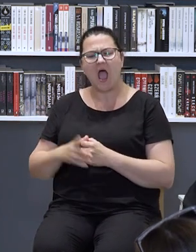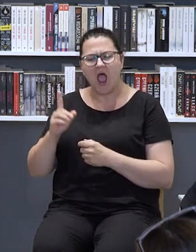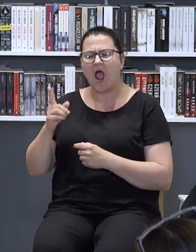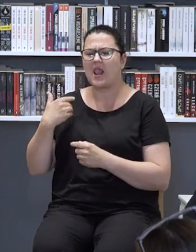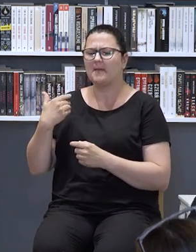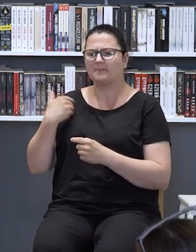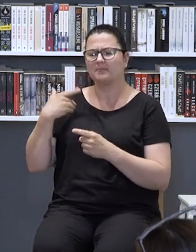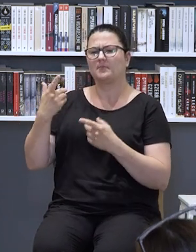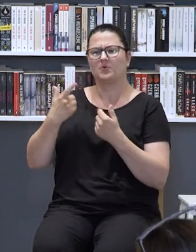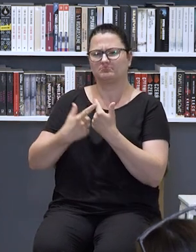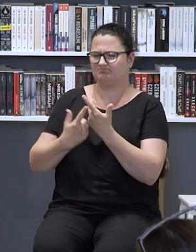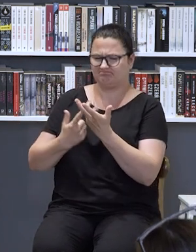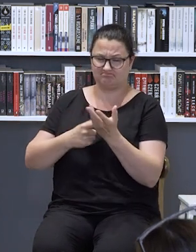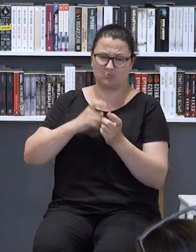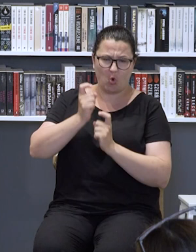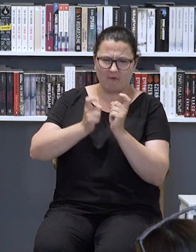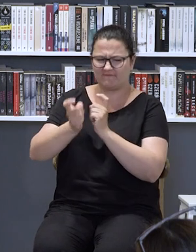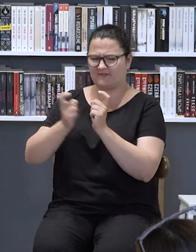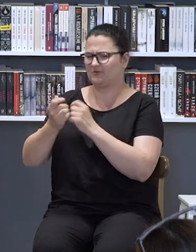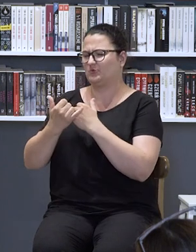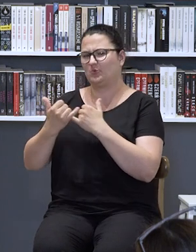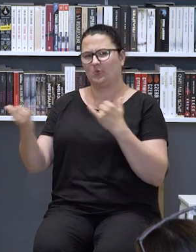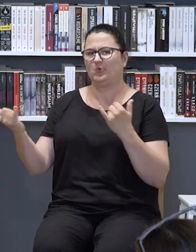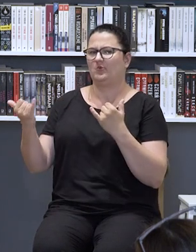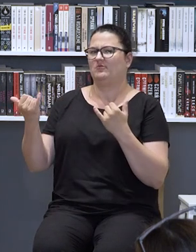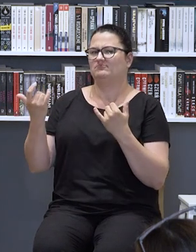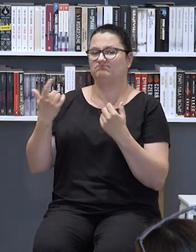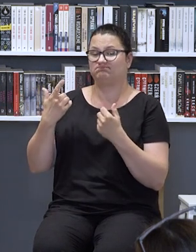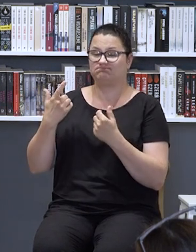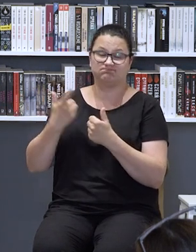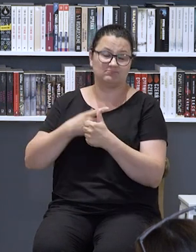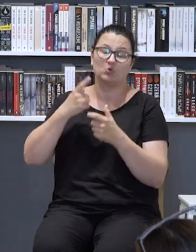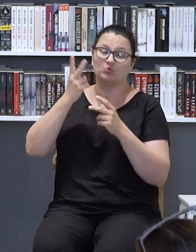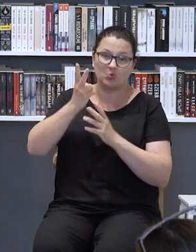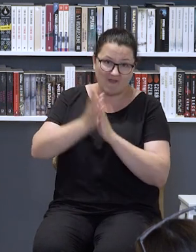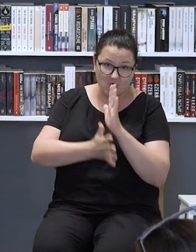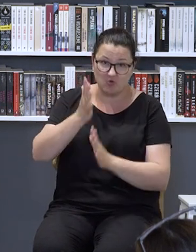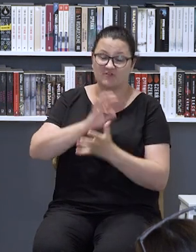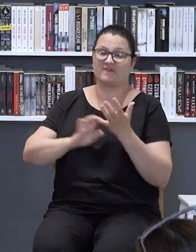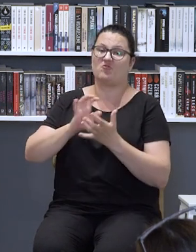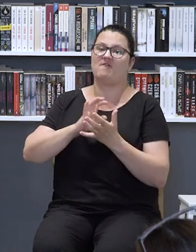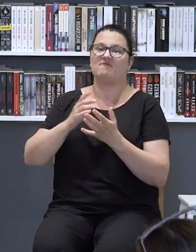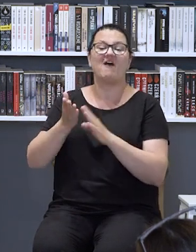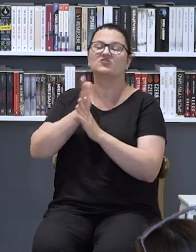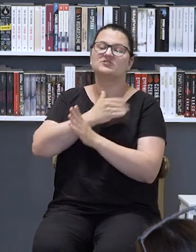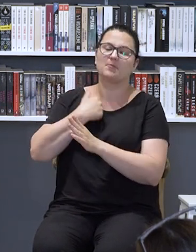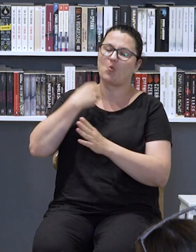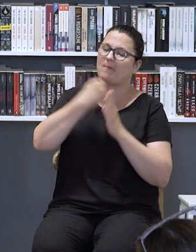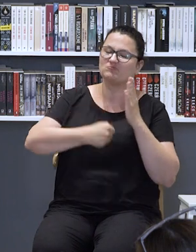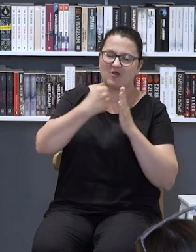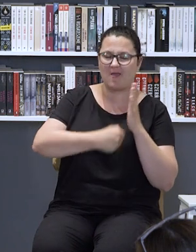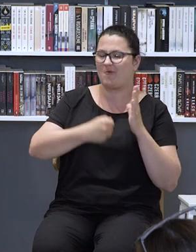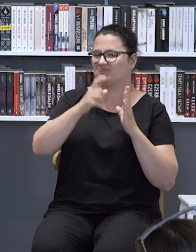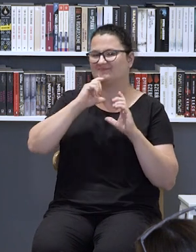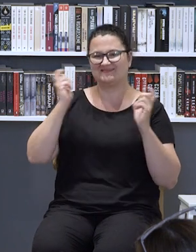przez rozmaite konflikty, które albo druga wojna, wcześniej taka przemoc, która właściwie dokonuje się na